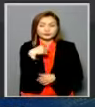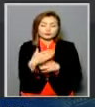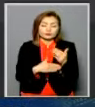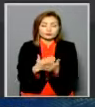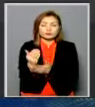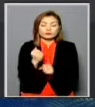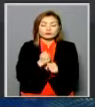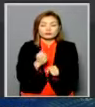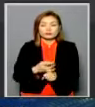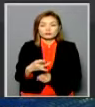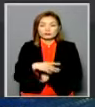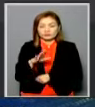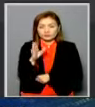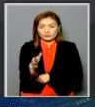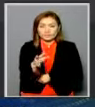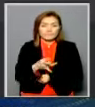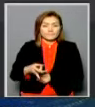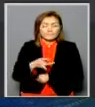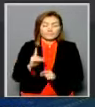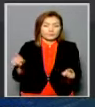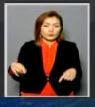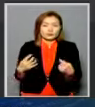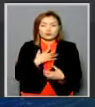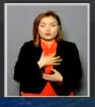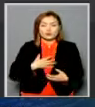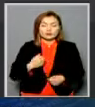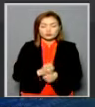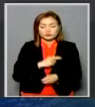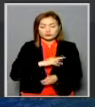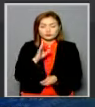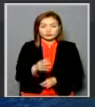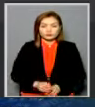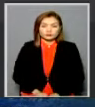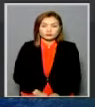потенциалы жоғары өлке екендігін атап өтіп, өңірдің ел дамуы үшін маңызы зор екеніне тоқталды.